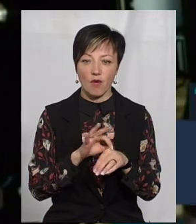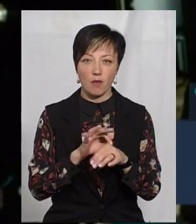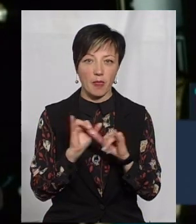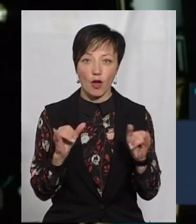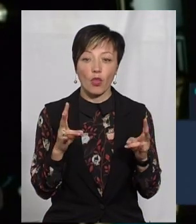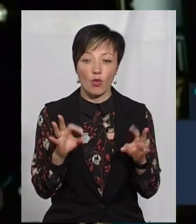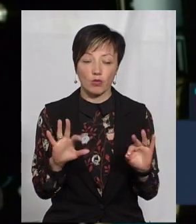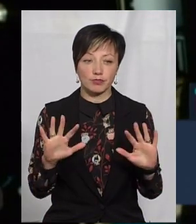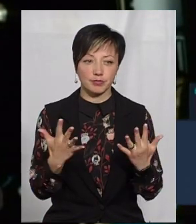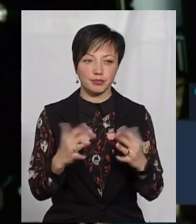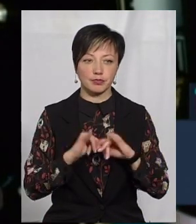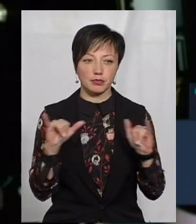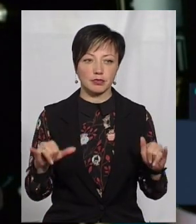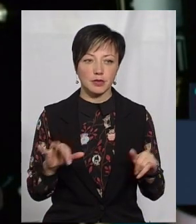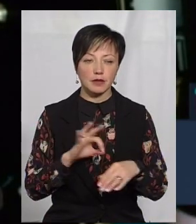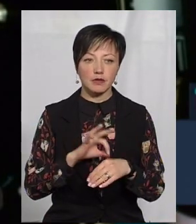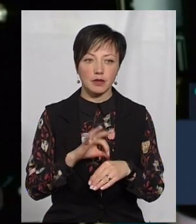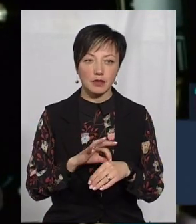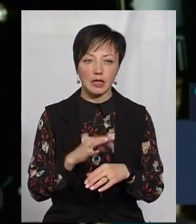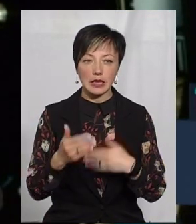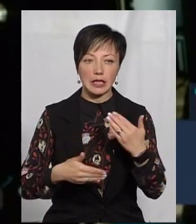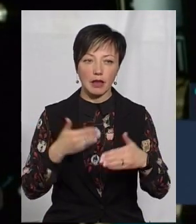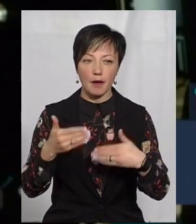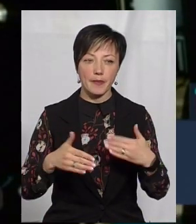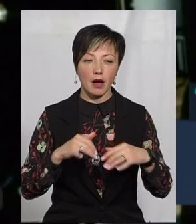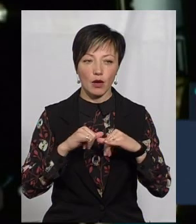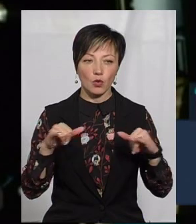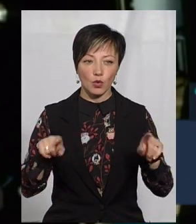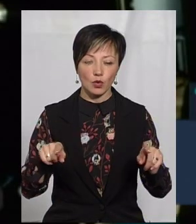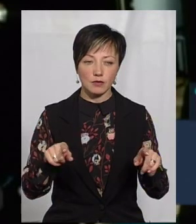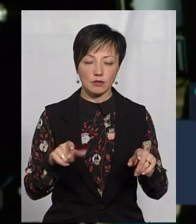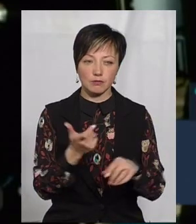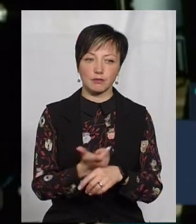сталося те, що сталося, да, і трошечки динаміка розвитку